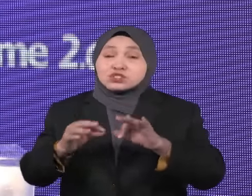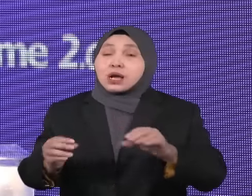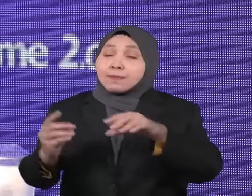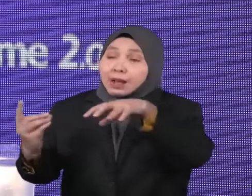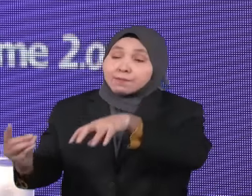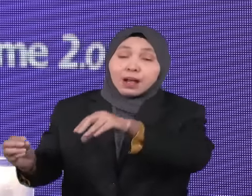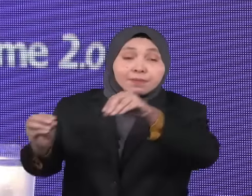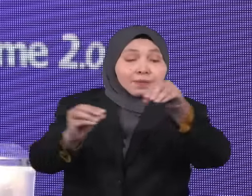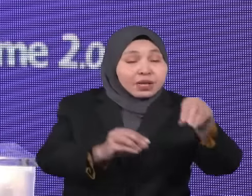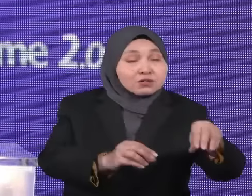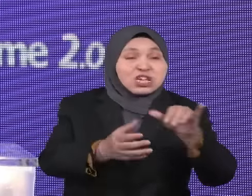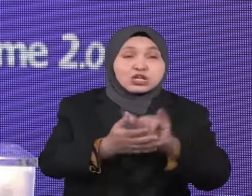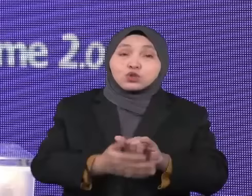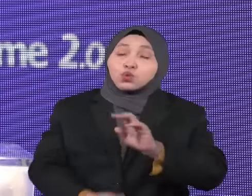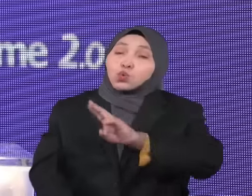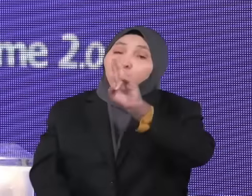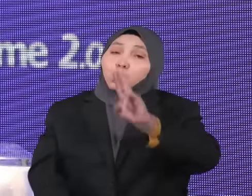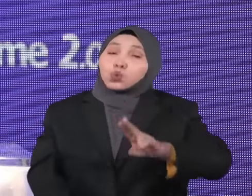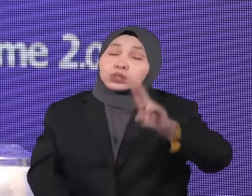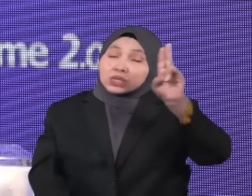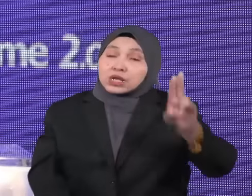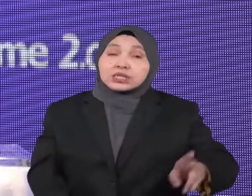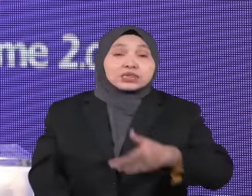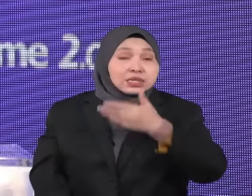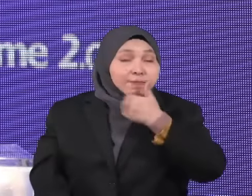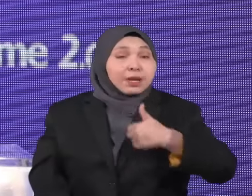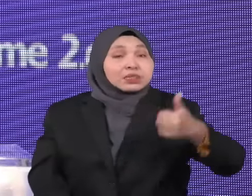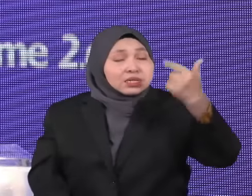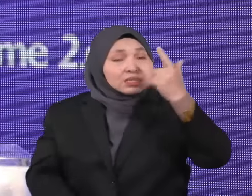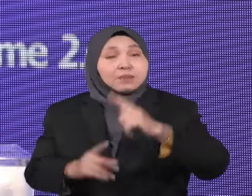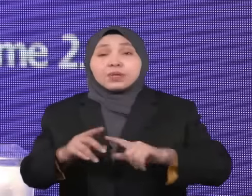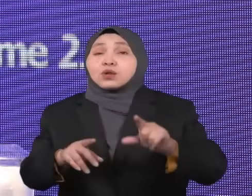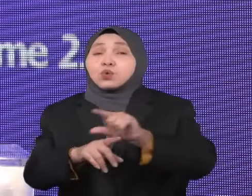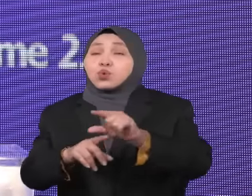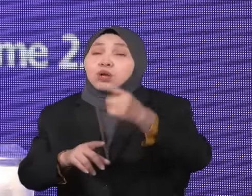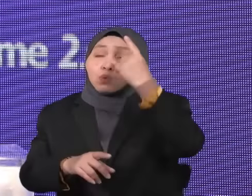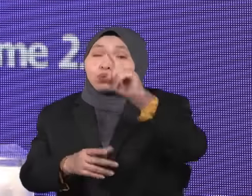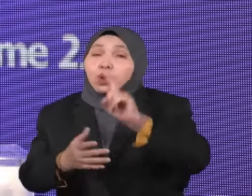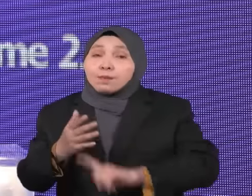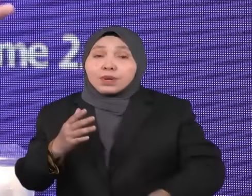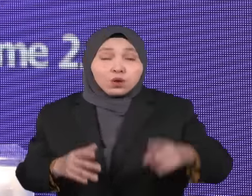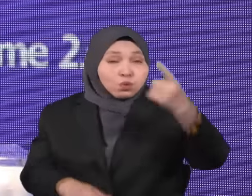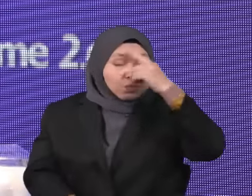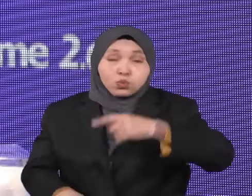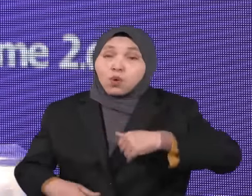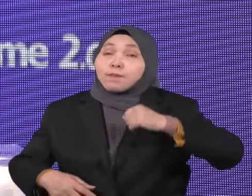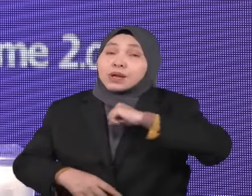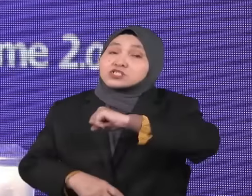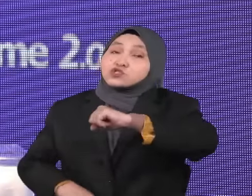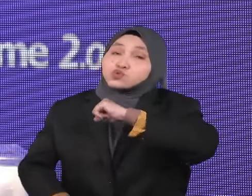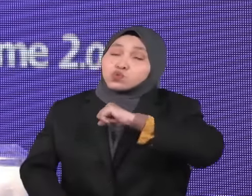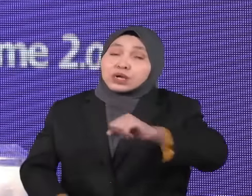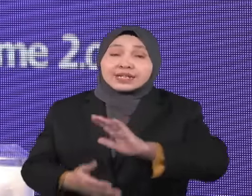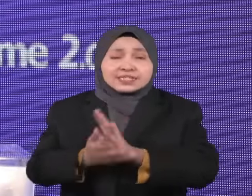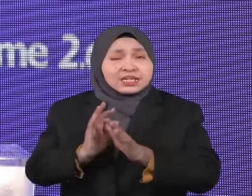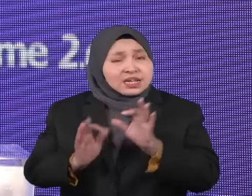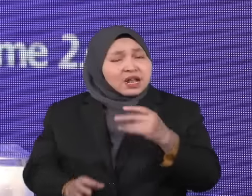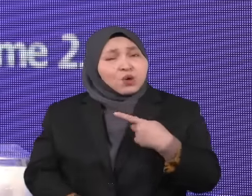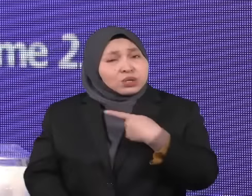Itu adalah antara unta ataupun kenderaan terbaik, tetapi digunakan untuk apa? Untuk perjuangan. Ya, jadi kalau